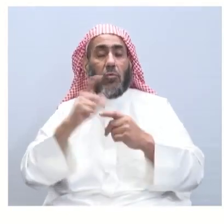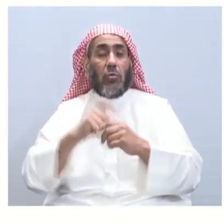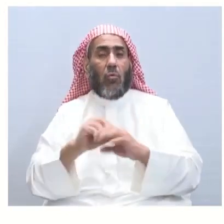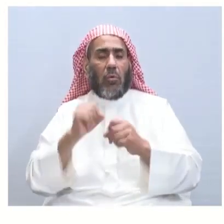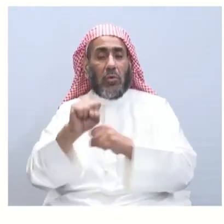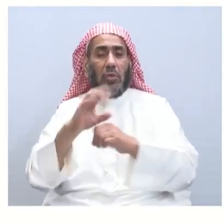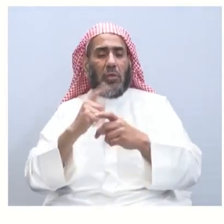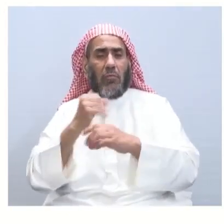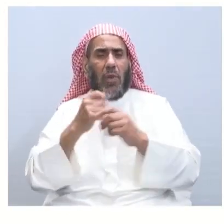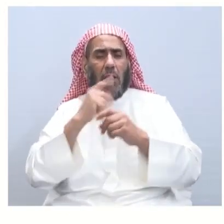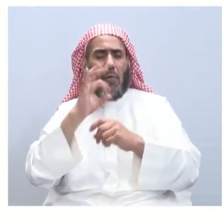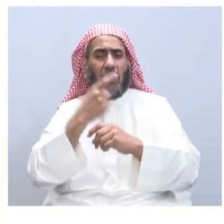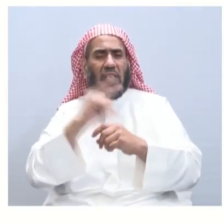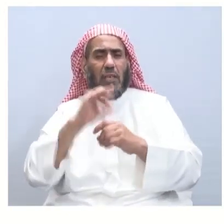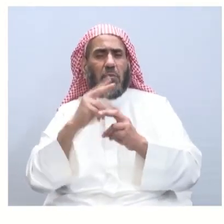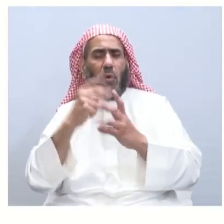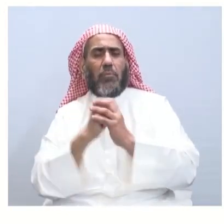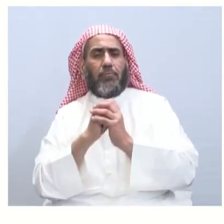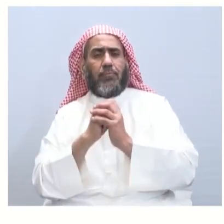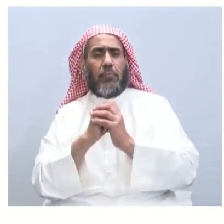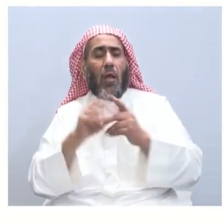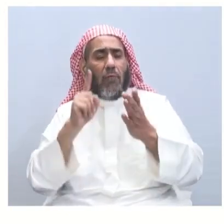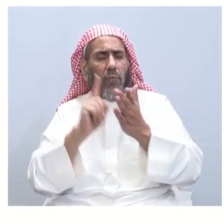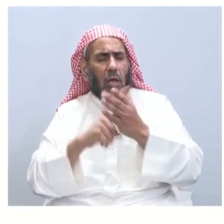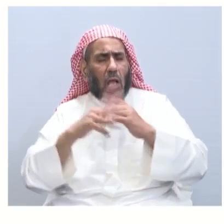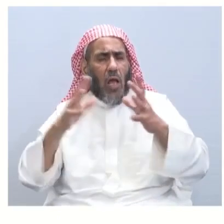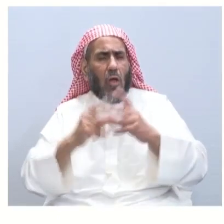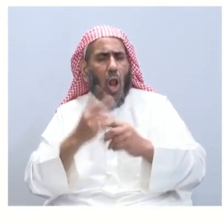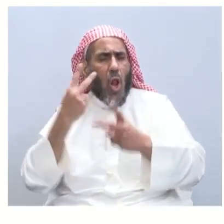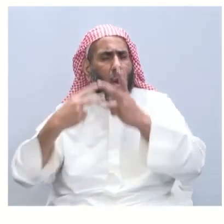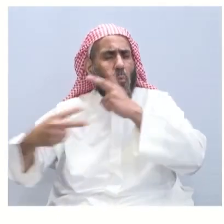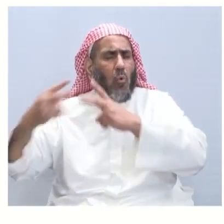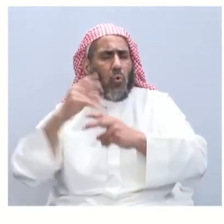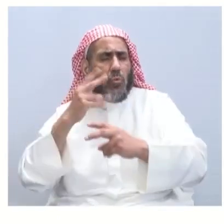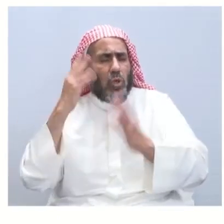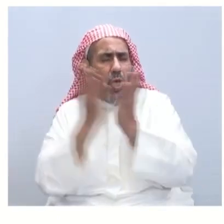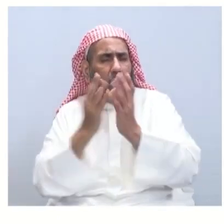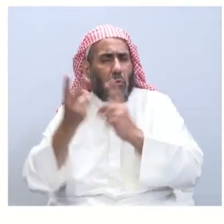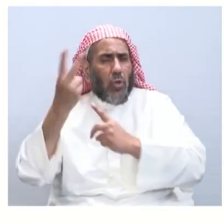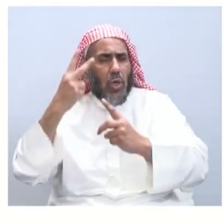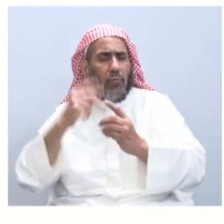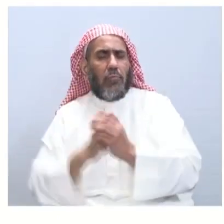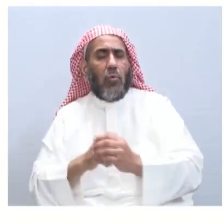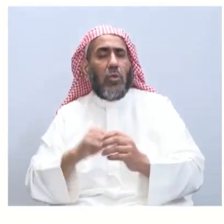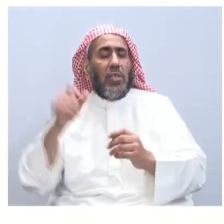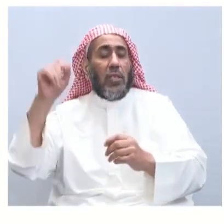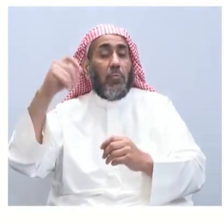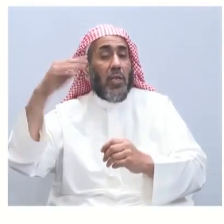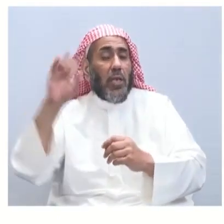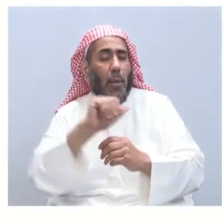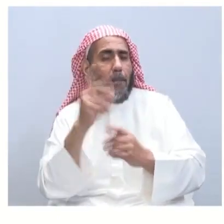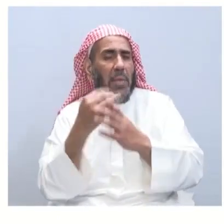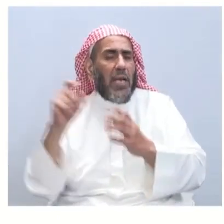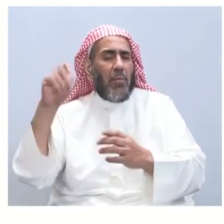ولم تقتصر العنايه بالادب الفصيح بنوعيه فقد حظي الموروث الشعبي السعودي بالدراسه والتاليف ويعد الاستاذ عبد الكريم بن عبد